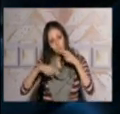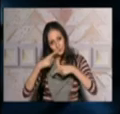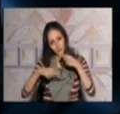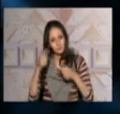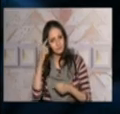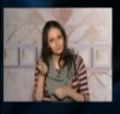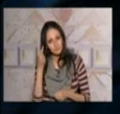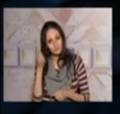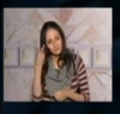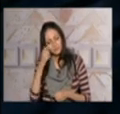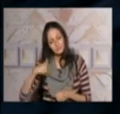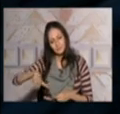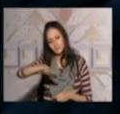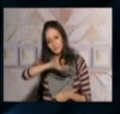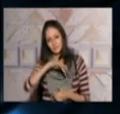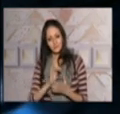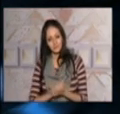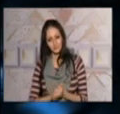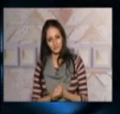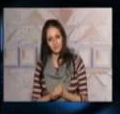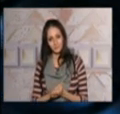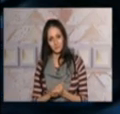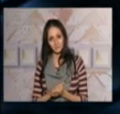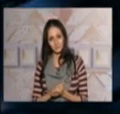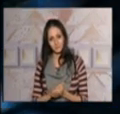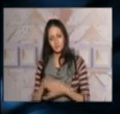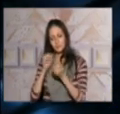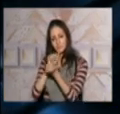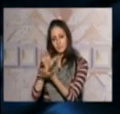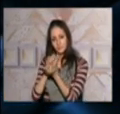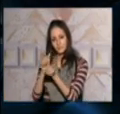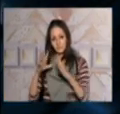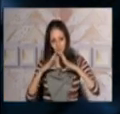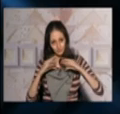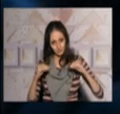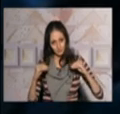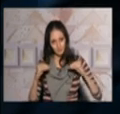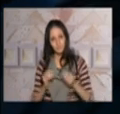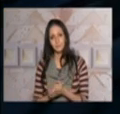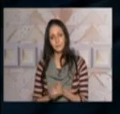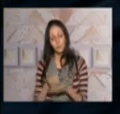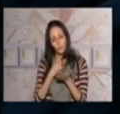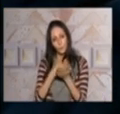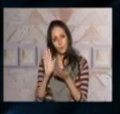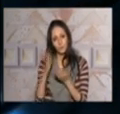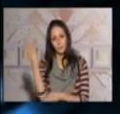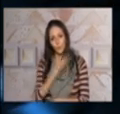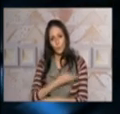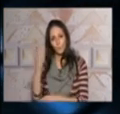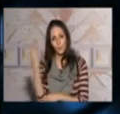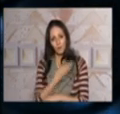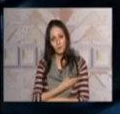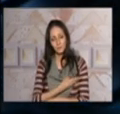ثقافي واجتماعي. وبالتالي صادراتنا الى رومانيا معفاه من الرسوم الجمركيه ومن اي عوائق. صادرات